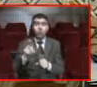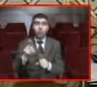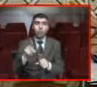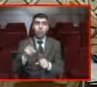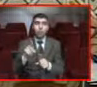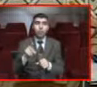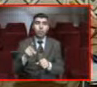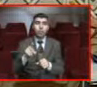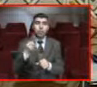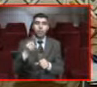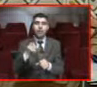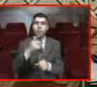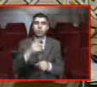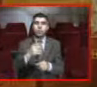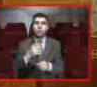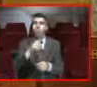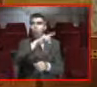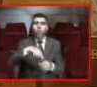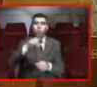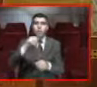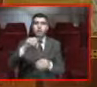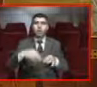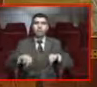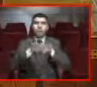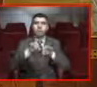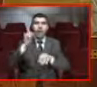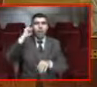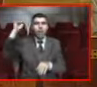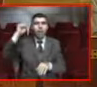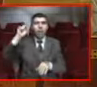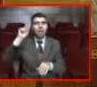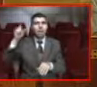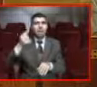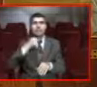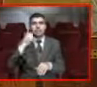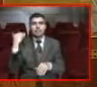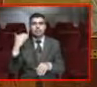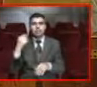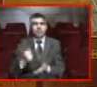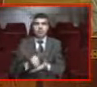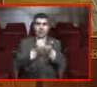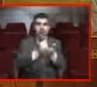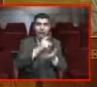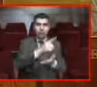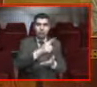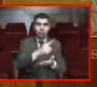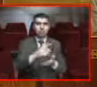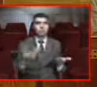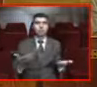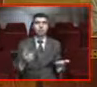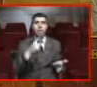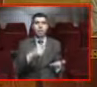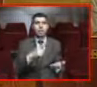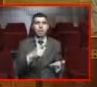رغم اي حاجه يمكننا نديروها مع هذه الفئه ما غنوفيوش بحقها وما قدماته. الا غنديروا على تعويض على